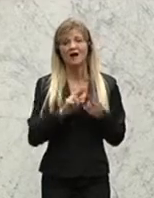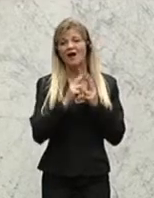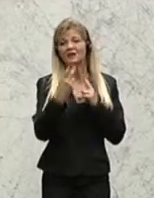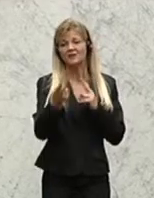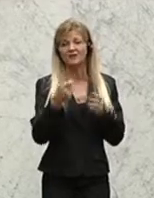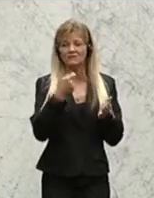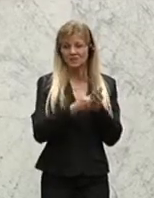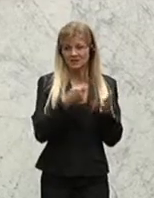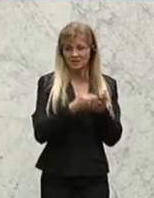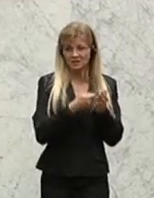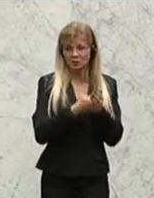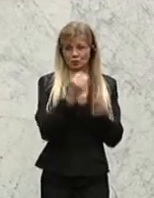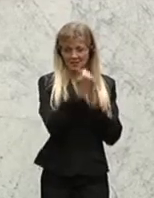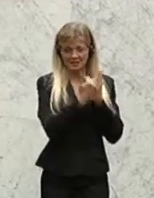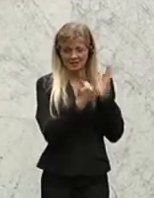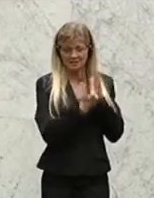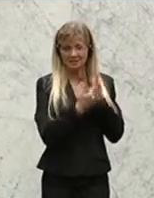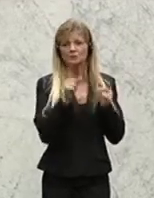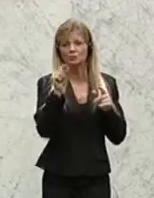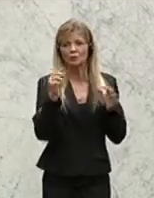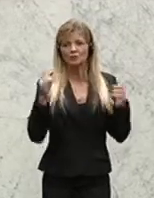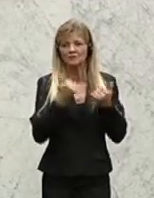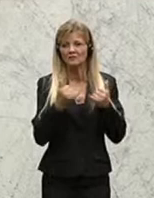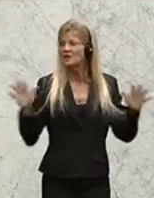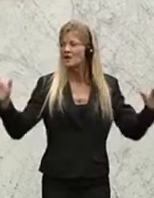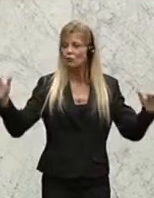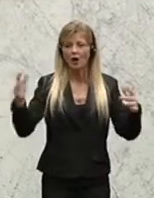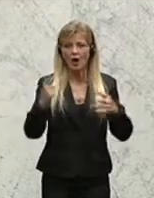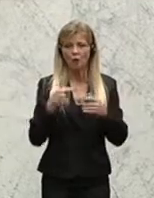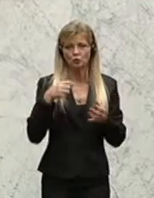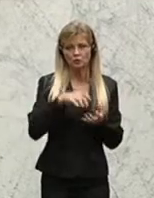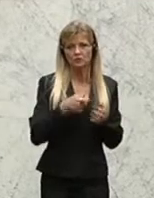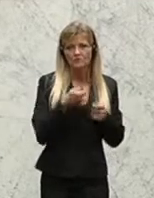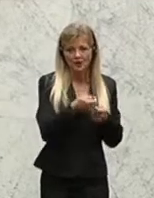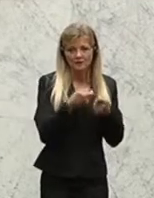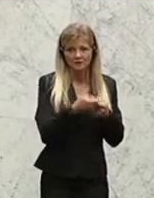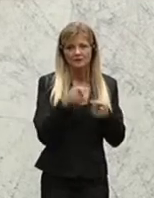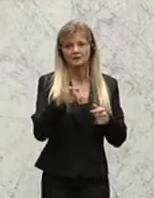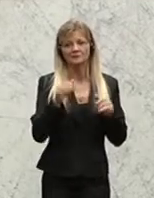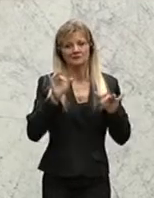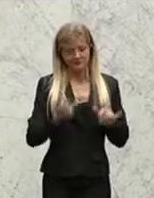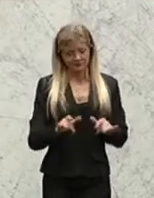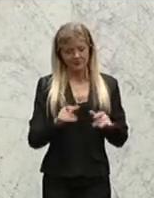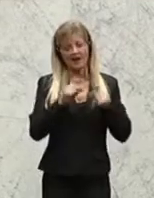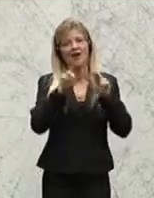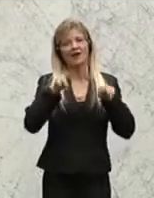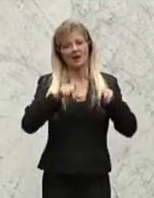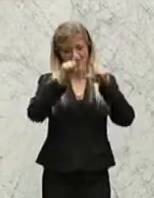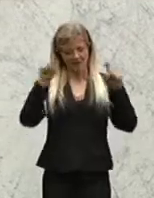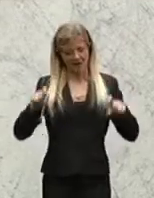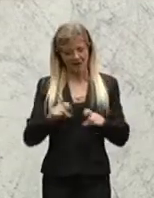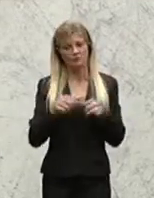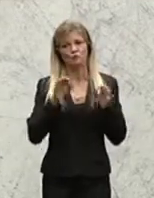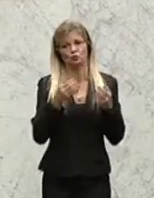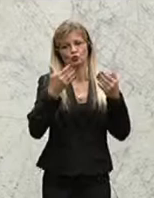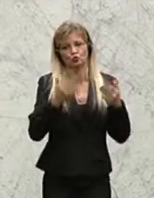Alternativfinanzierungsgesetz, sprich das Crowdfunding. Dieses hat einen Rechtsrahmen für die alternative Finanzierung geschaffen und es kommt besonders